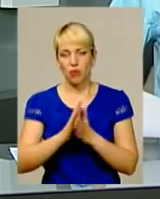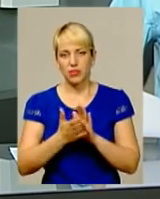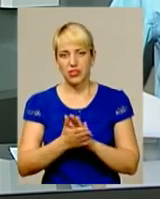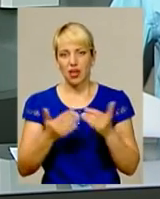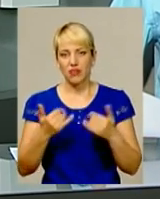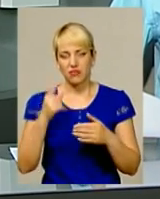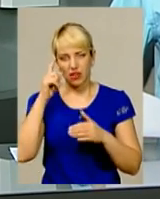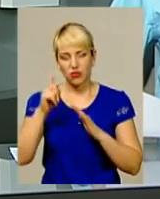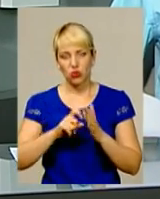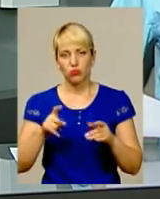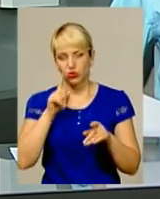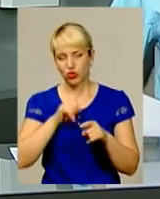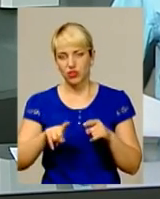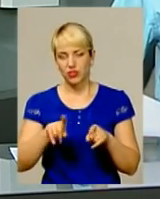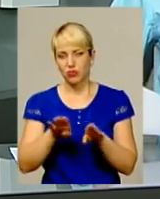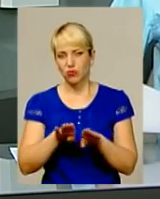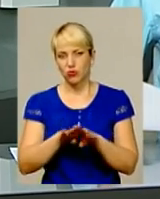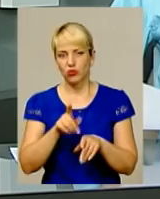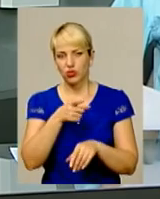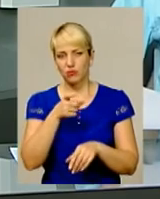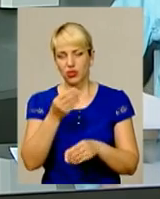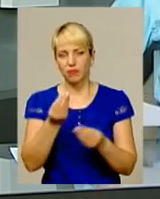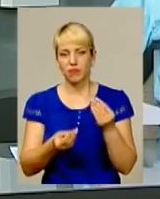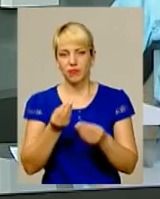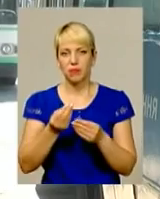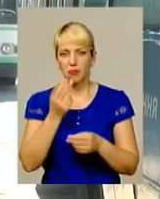Вже відомо, швидше за все, пневматом бавились підлітки.